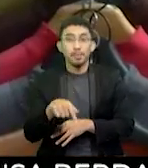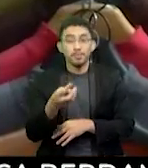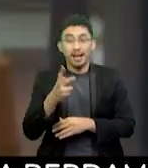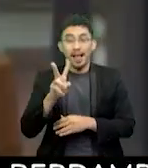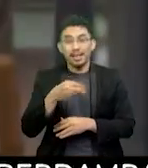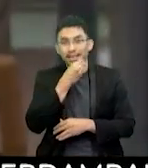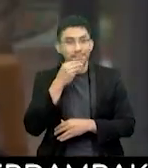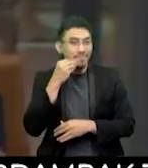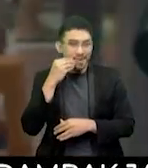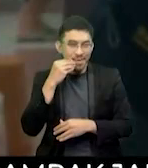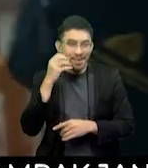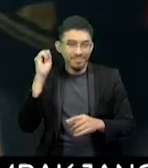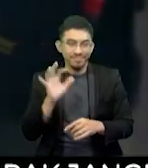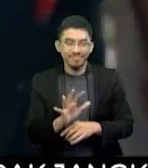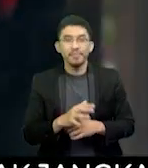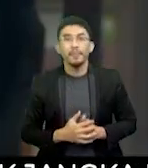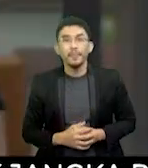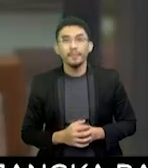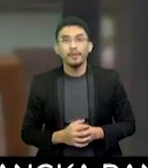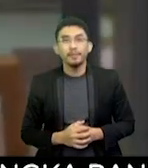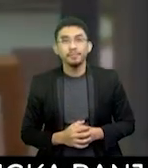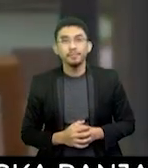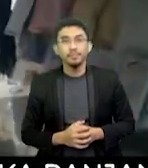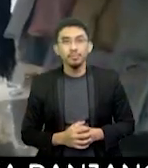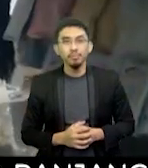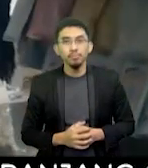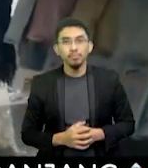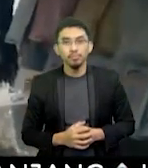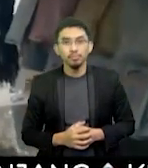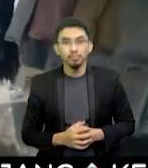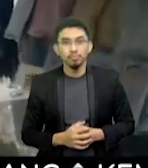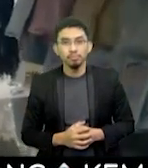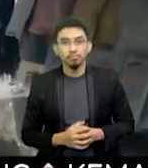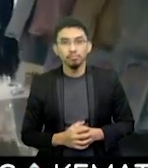Dari Jakarta, Raisa Nadia, Ilham Zarkasih dan Sugi Cahyadi, iNews melaporkan.